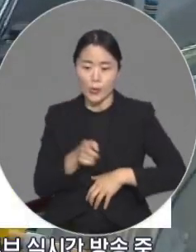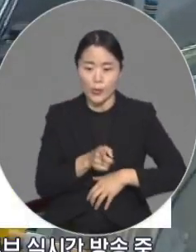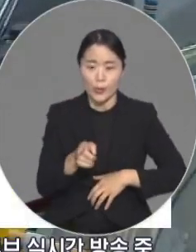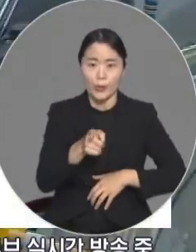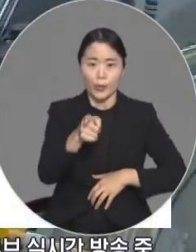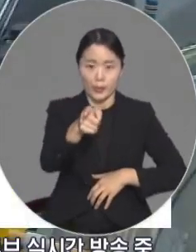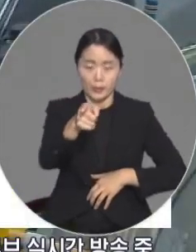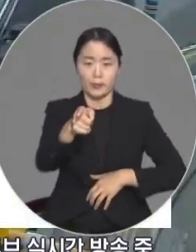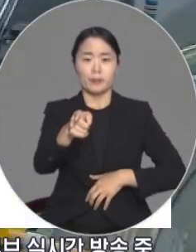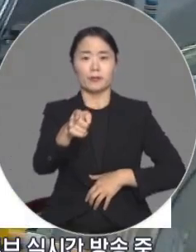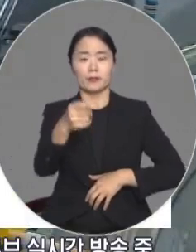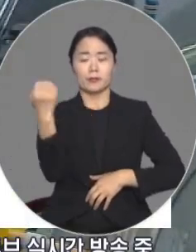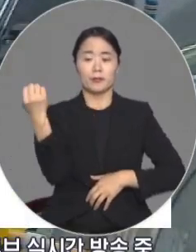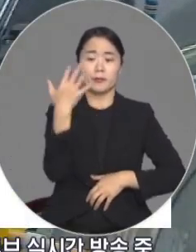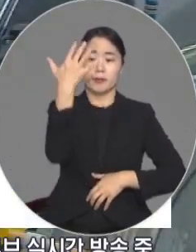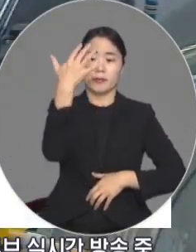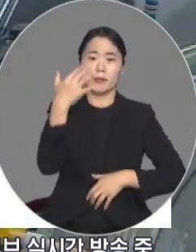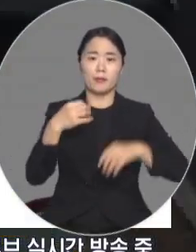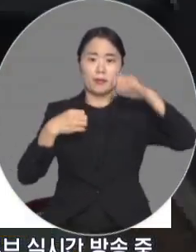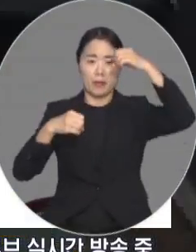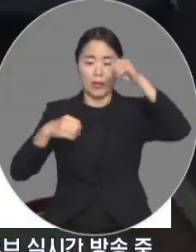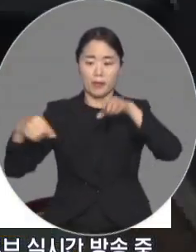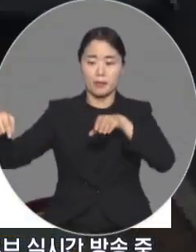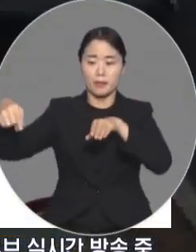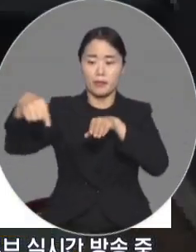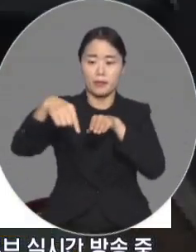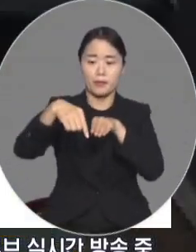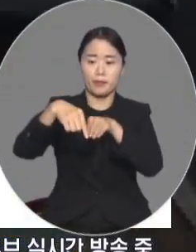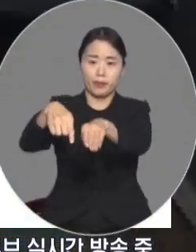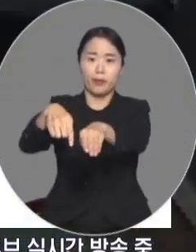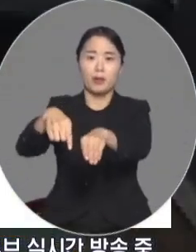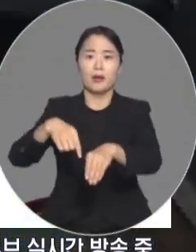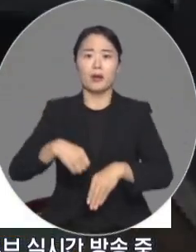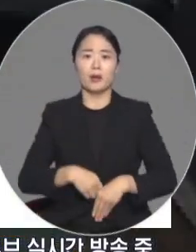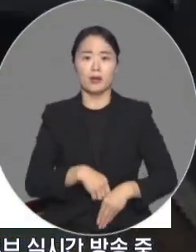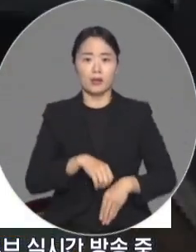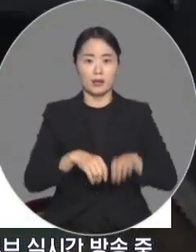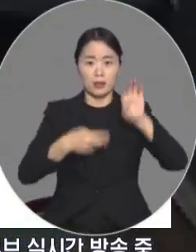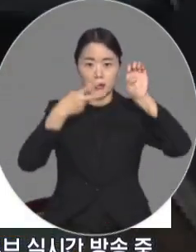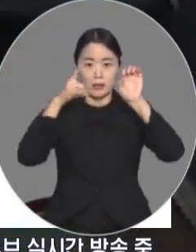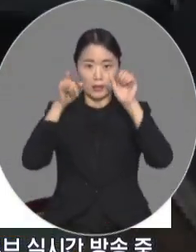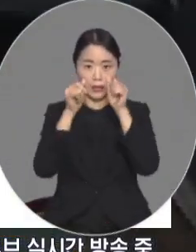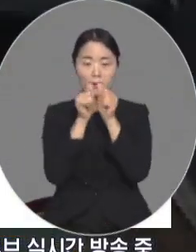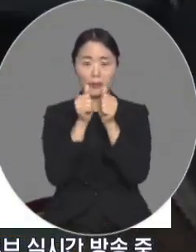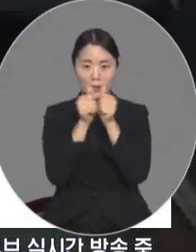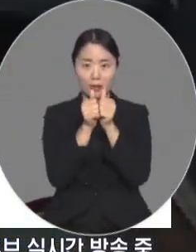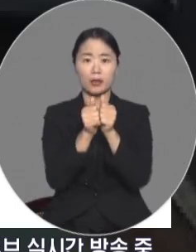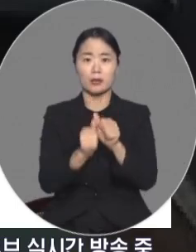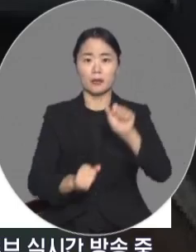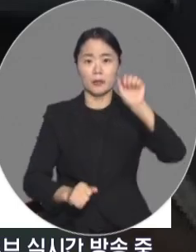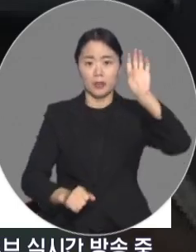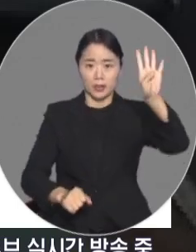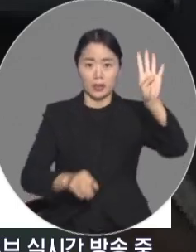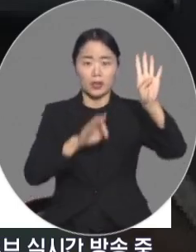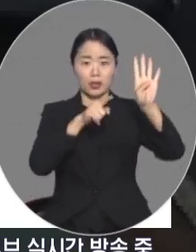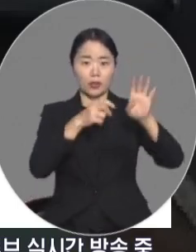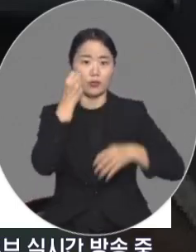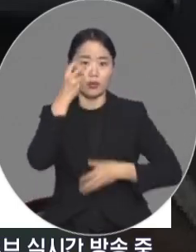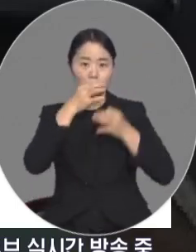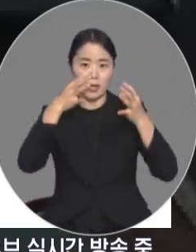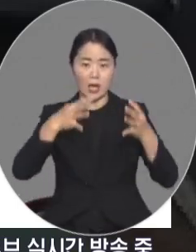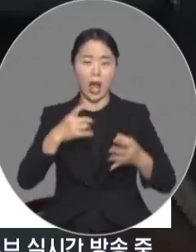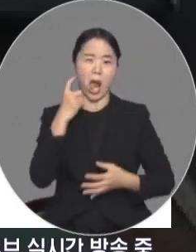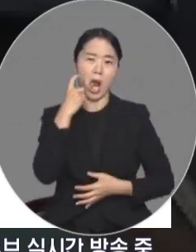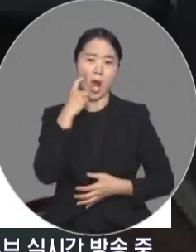지나가는 차량에 갑자기 발을 들이밉니다. 40대 남성 B씨는 두 달간 10건의 가짜 사고 피해로